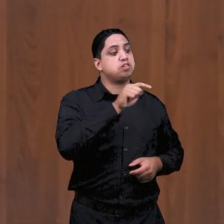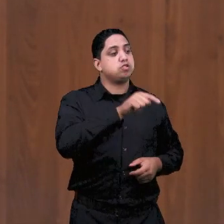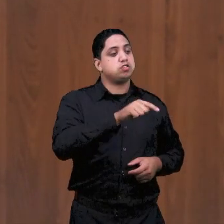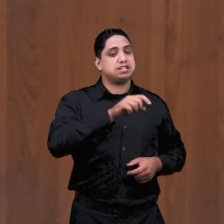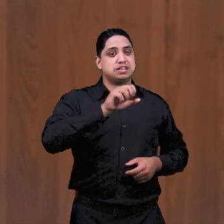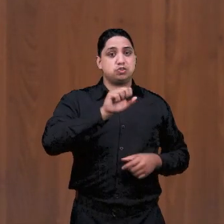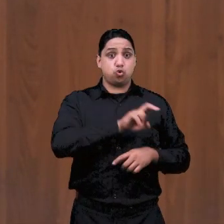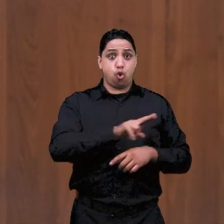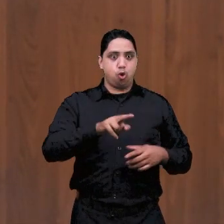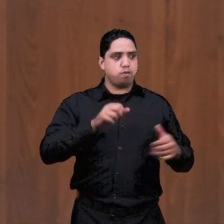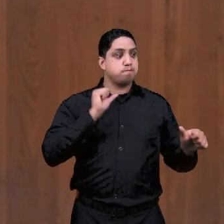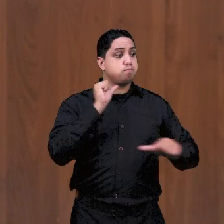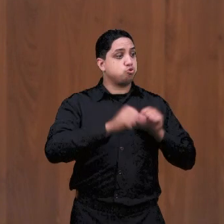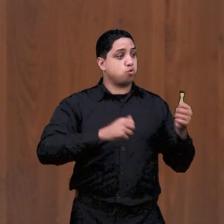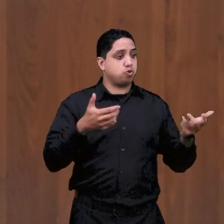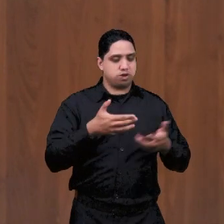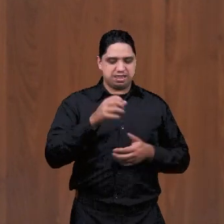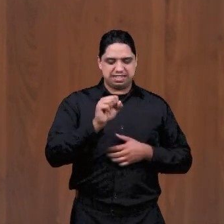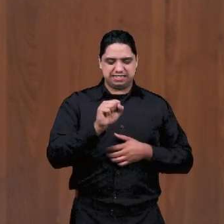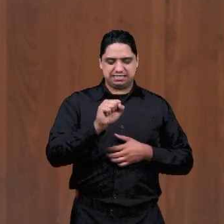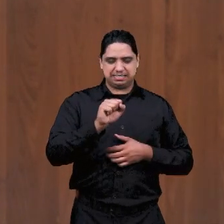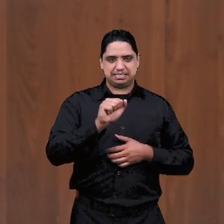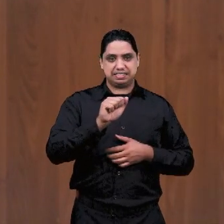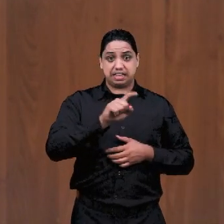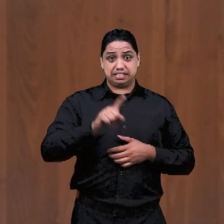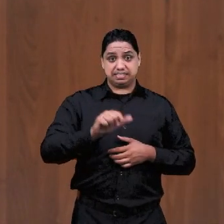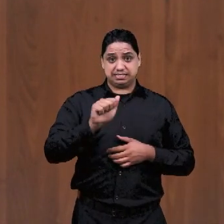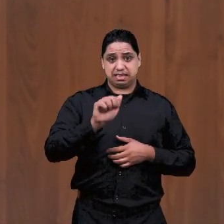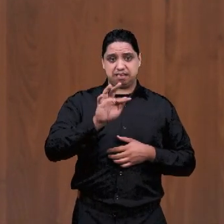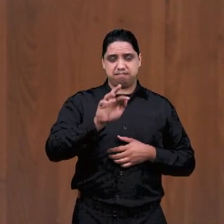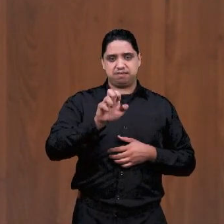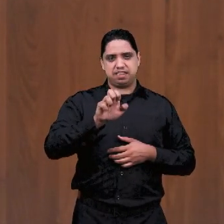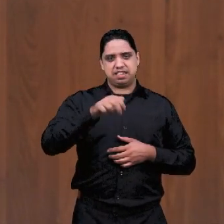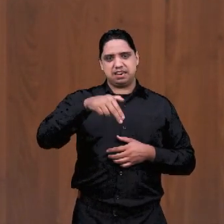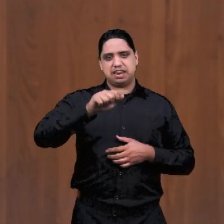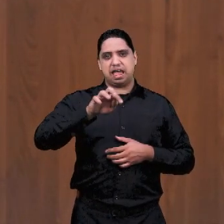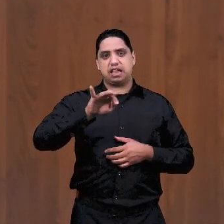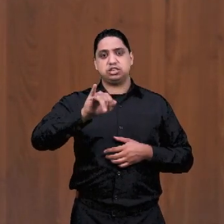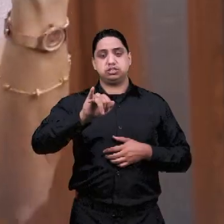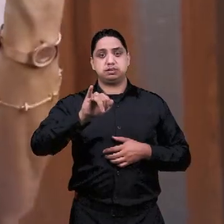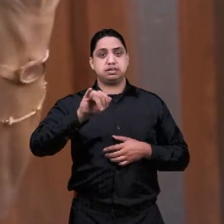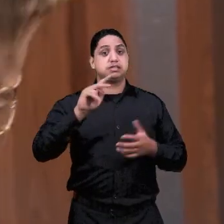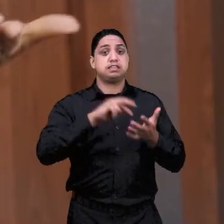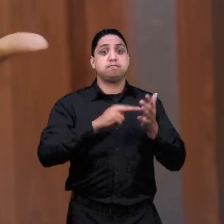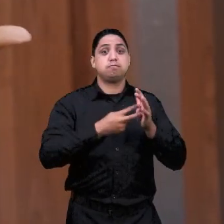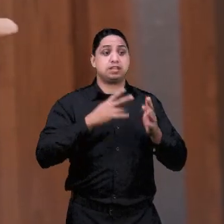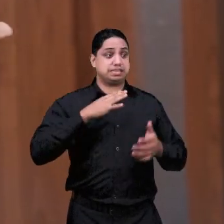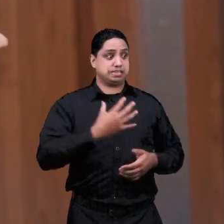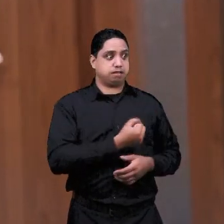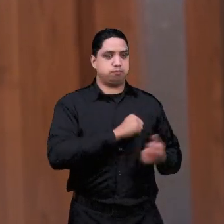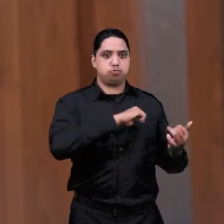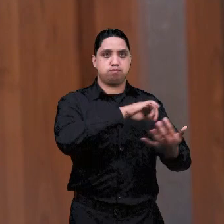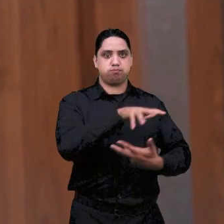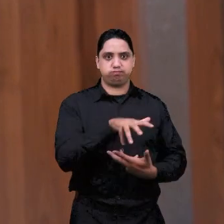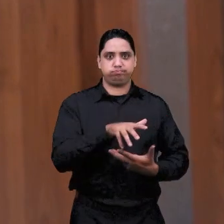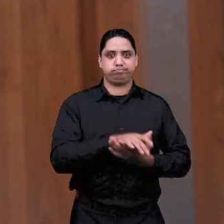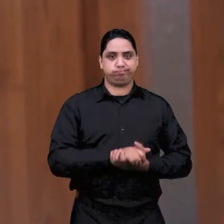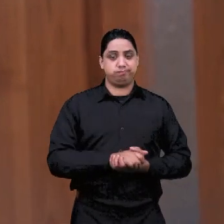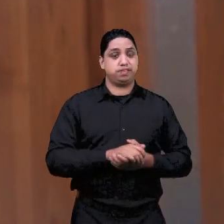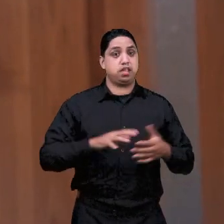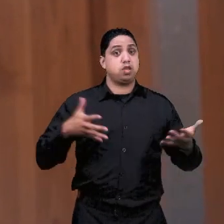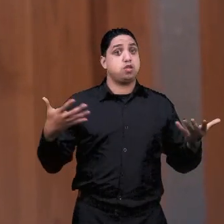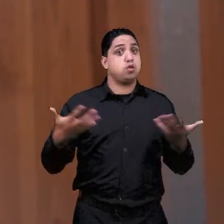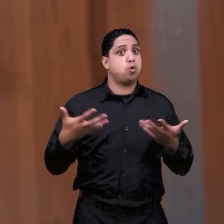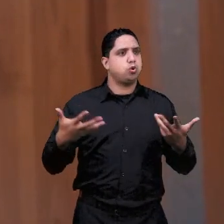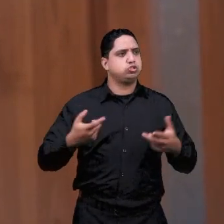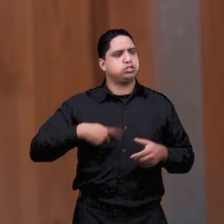de Zaphenat-Panéa, qui signifie le sauveur du monde. Et la signification de ce nom nous fait